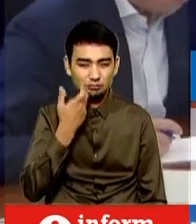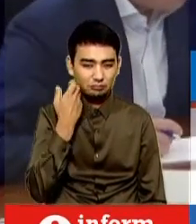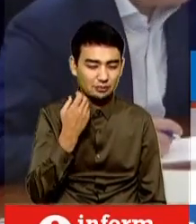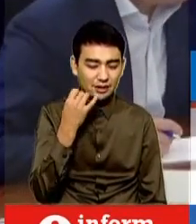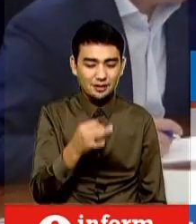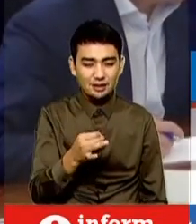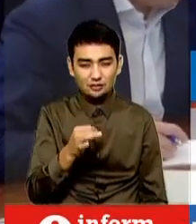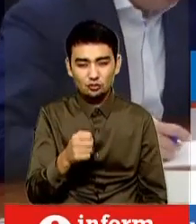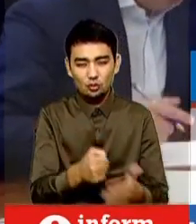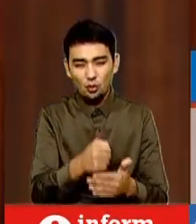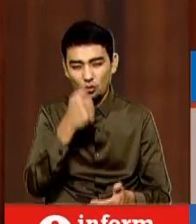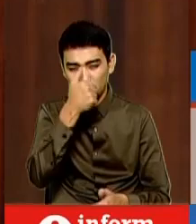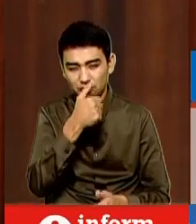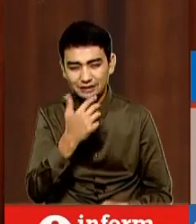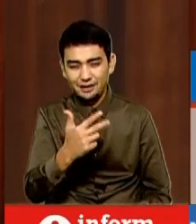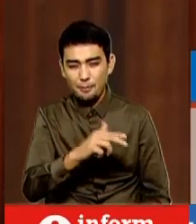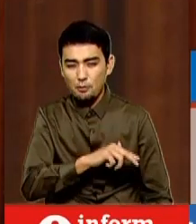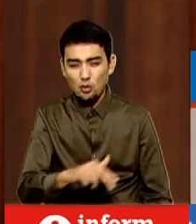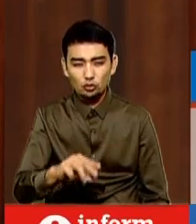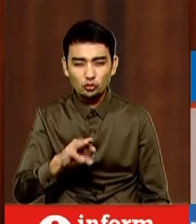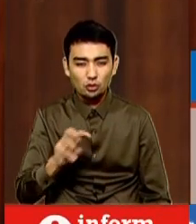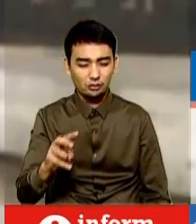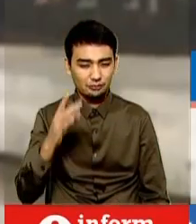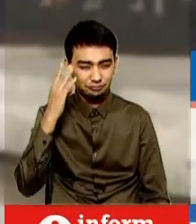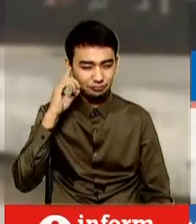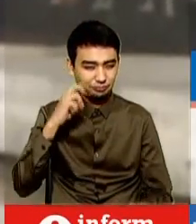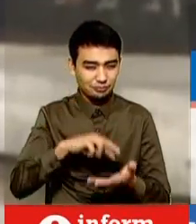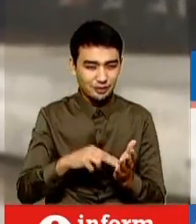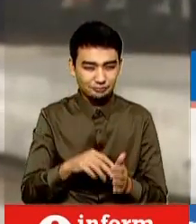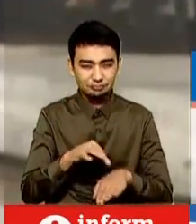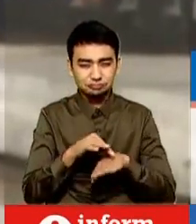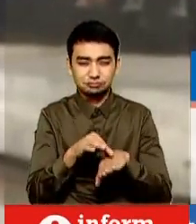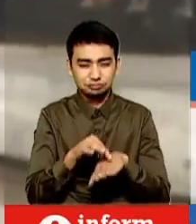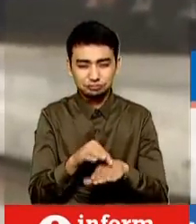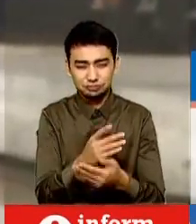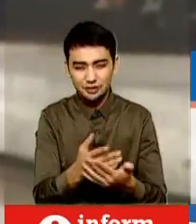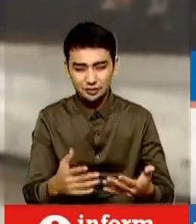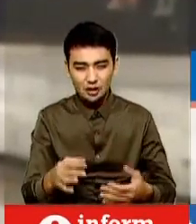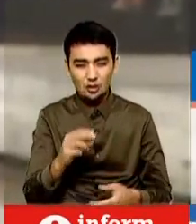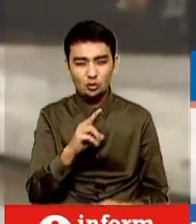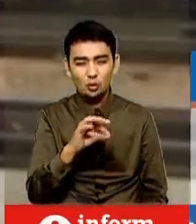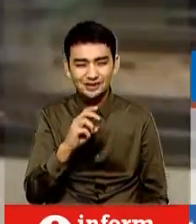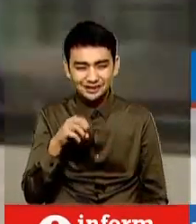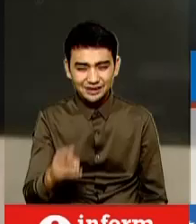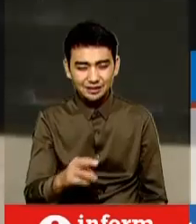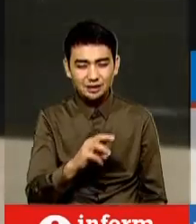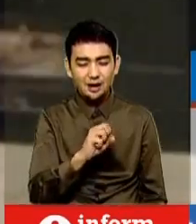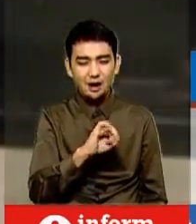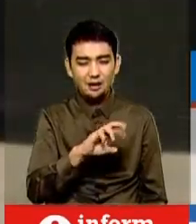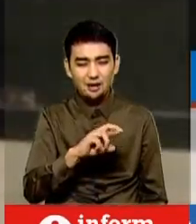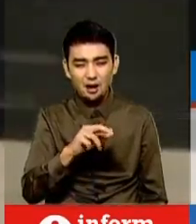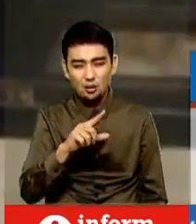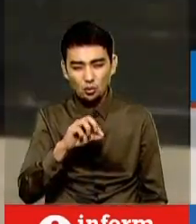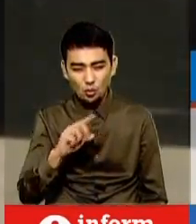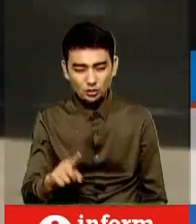бұл көрсеткішті 300 миллион тоннаға жеткізу жоспарланып отыр. Тасымал көлемінің артуына байланысты Достық, Мойынты, Бақты, Аягөз,